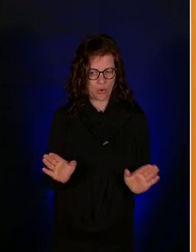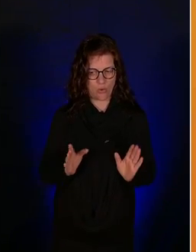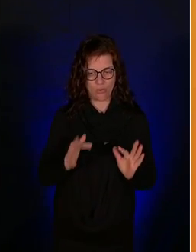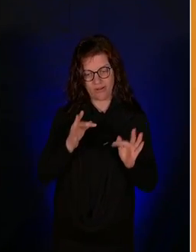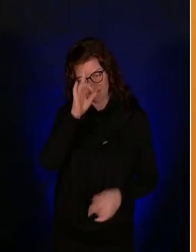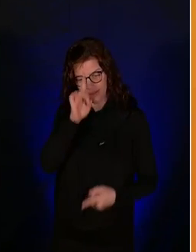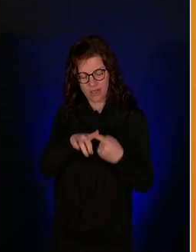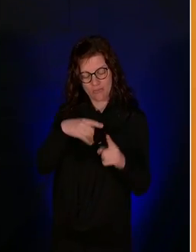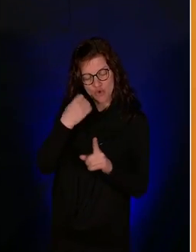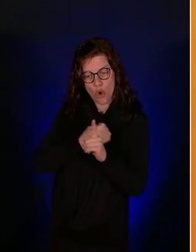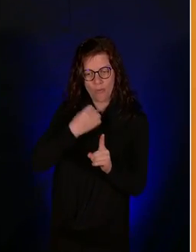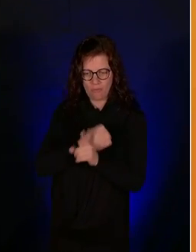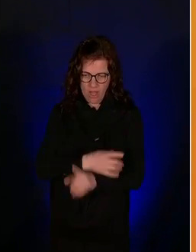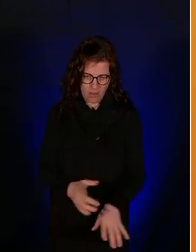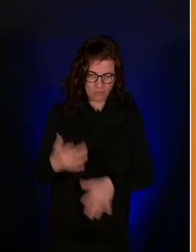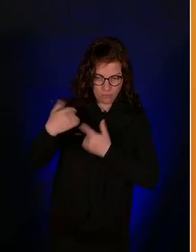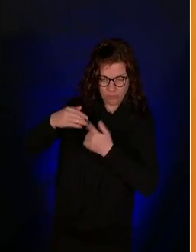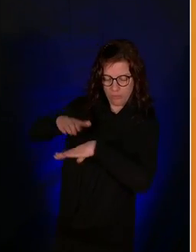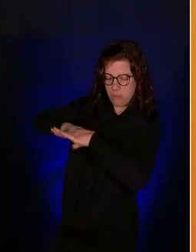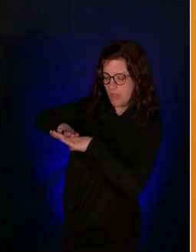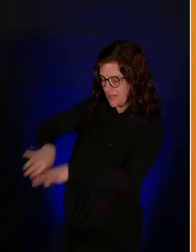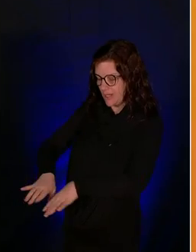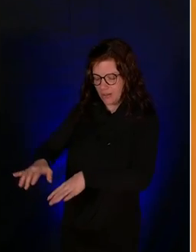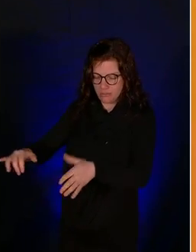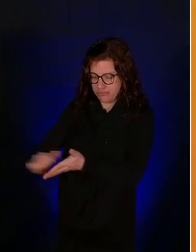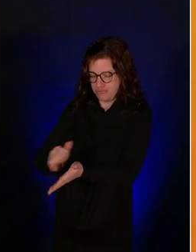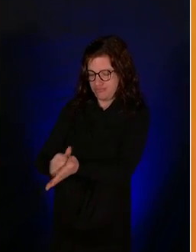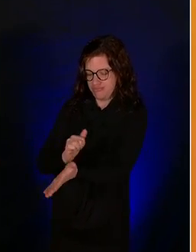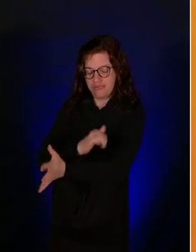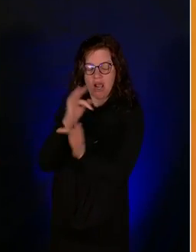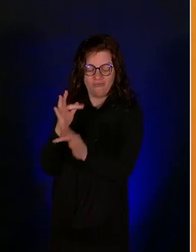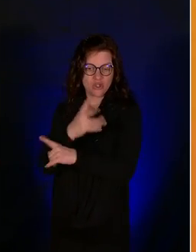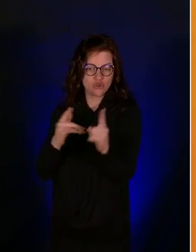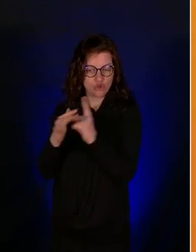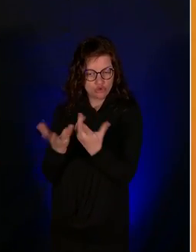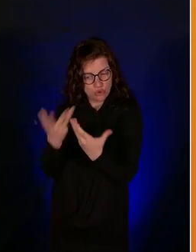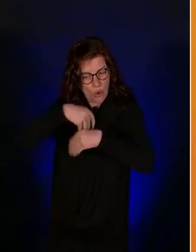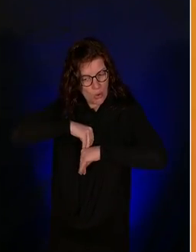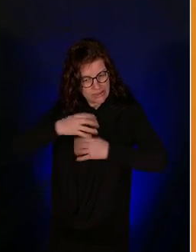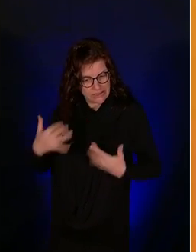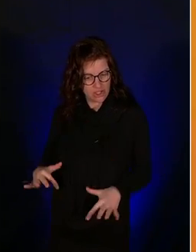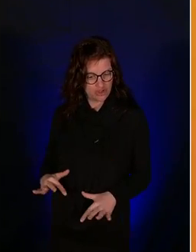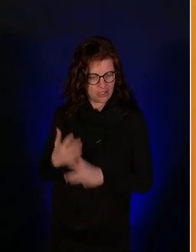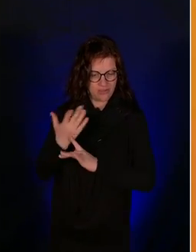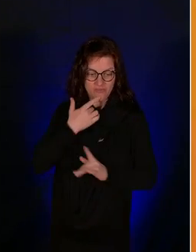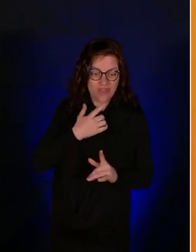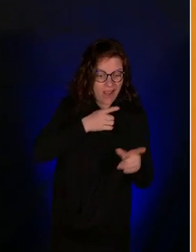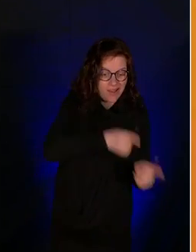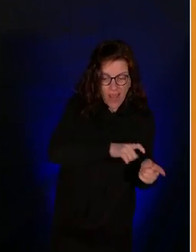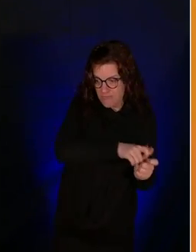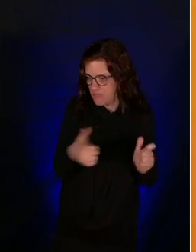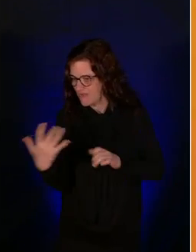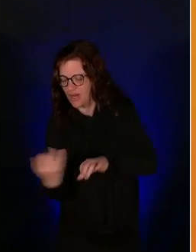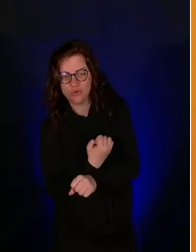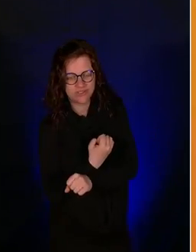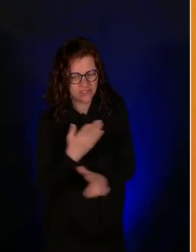combat, de rupture avec des politiques de destruction de tous les acquis sociaux, dont ceux arrachés après-guerre, camarades,